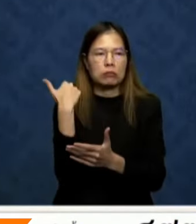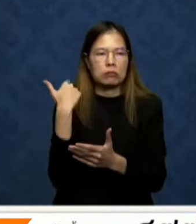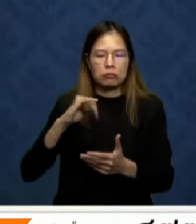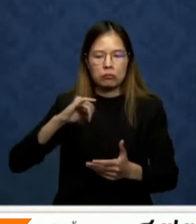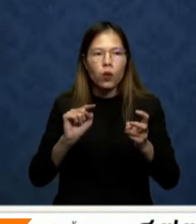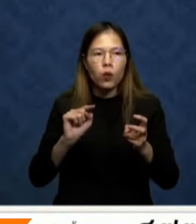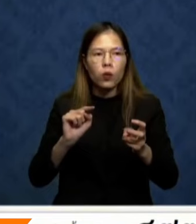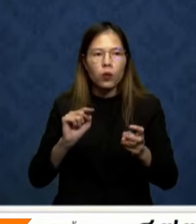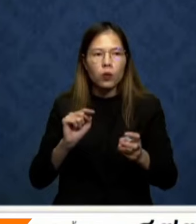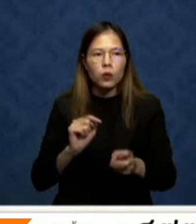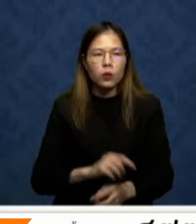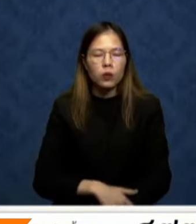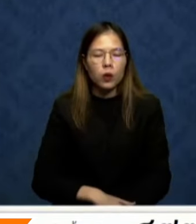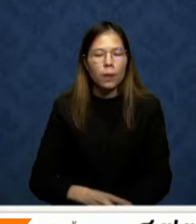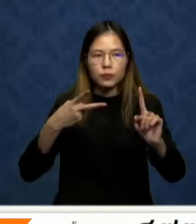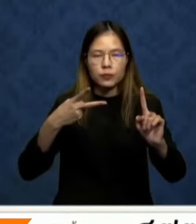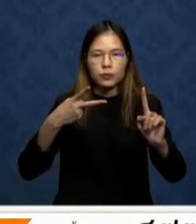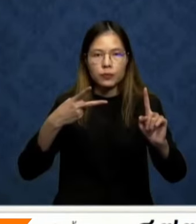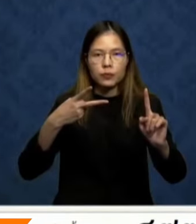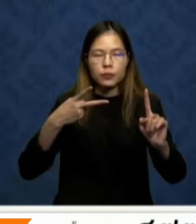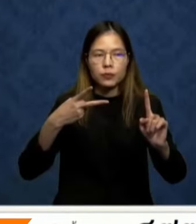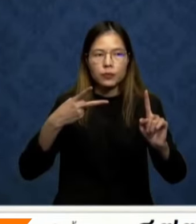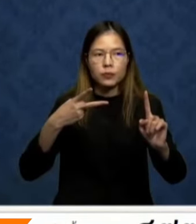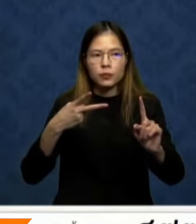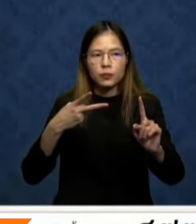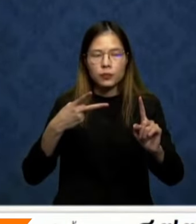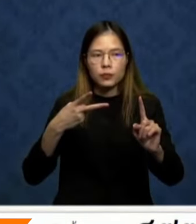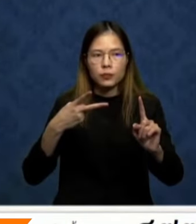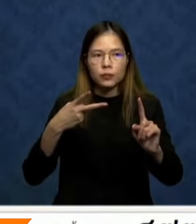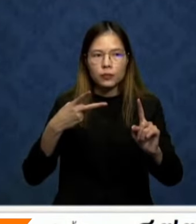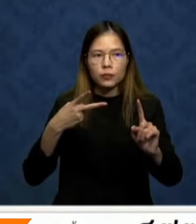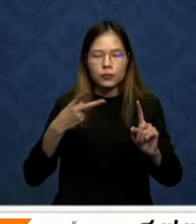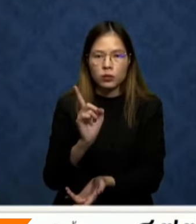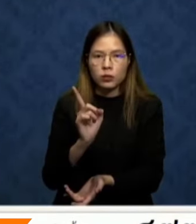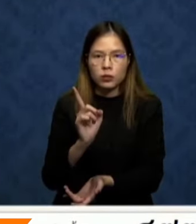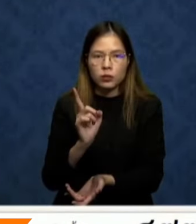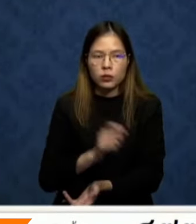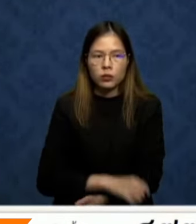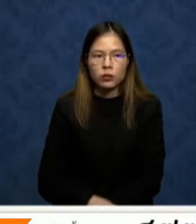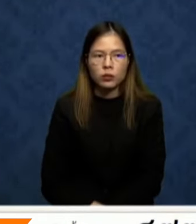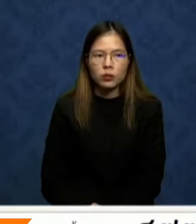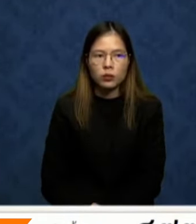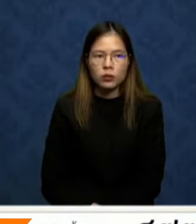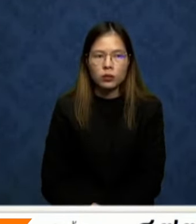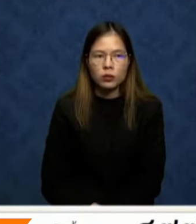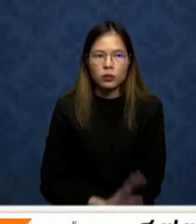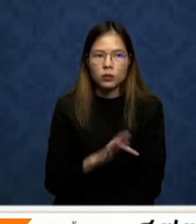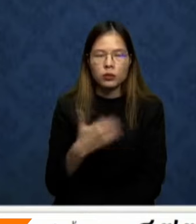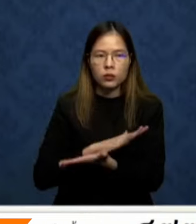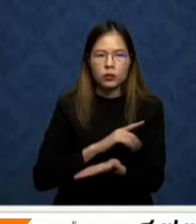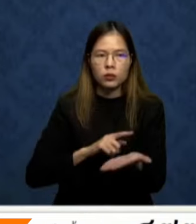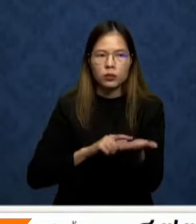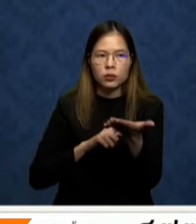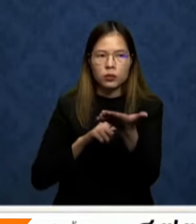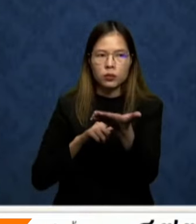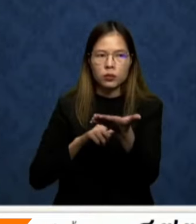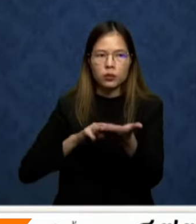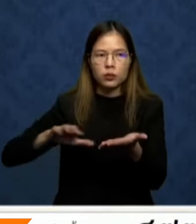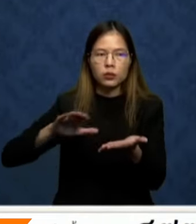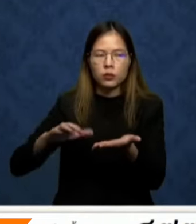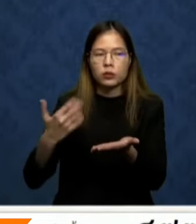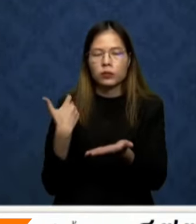ข้อที่เป็นห่วงประเด็นที่สองเนี่ยเป็นประเด็นเรื่องงบจ่ายลงทุนในเอกสารของสำนักงบประม